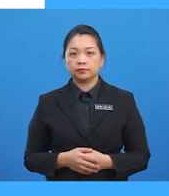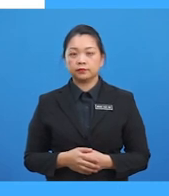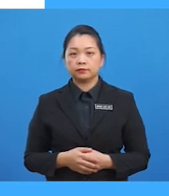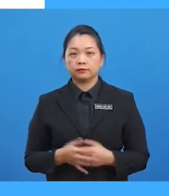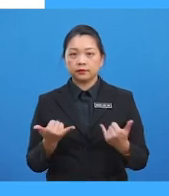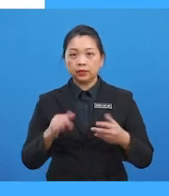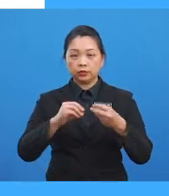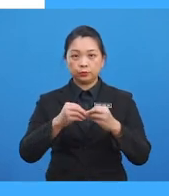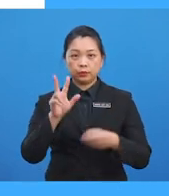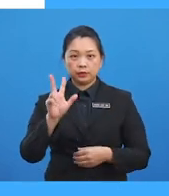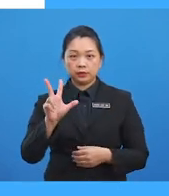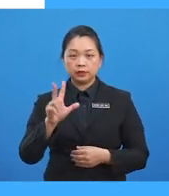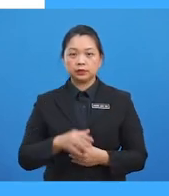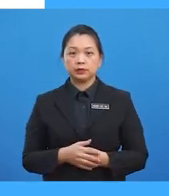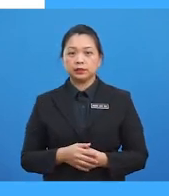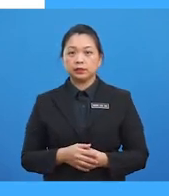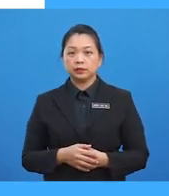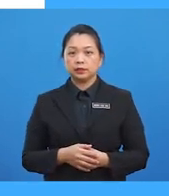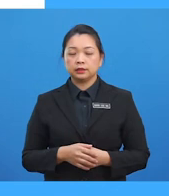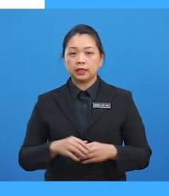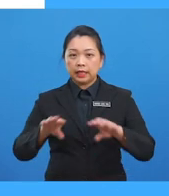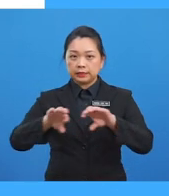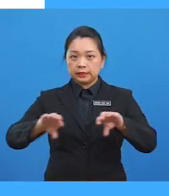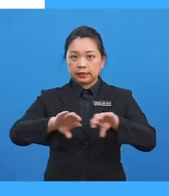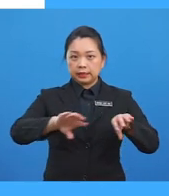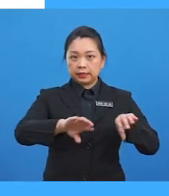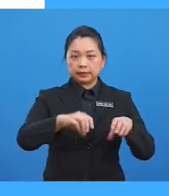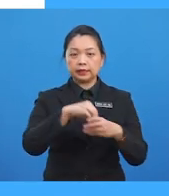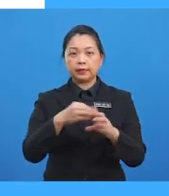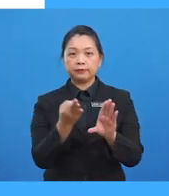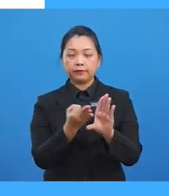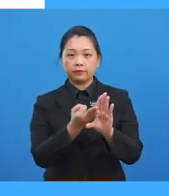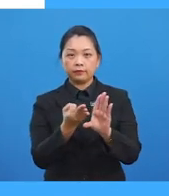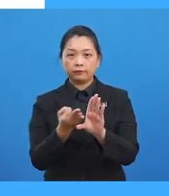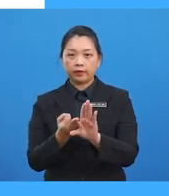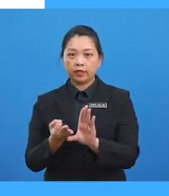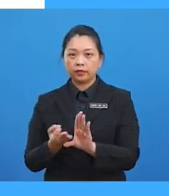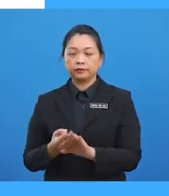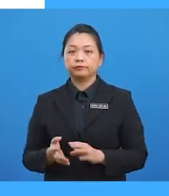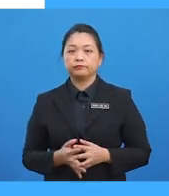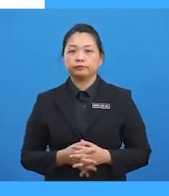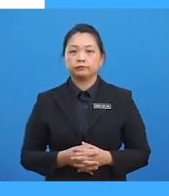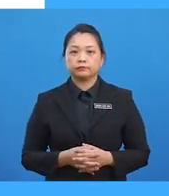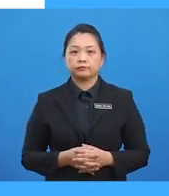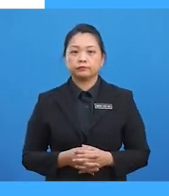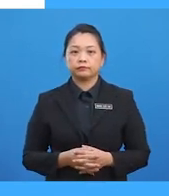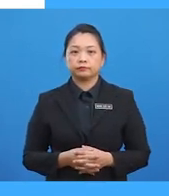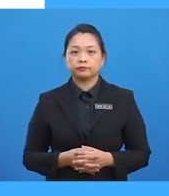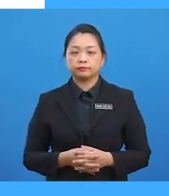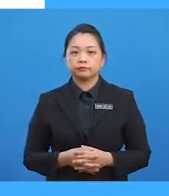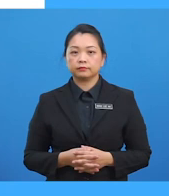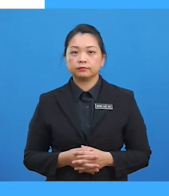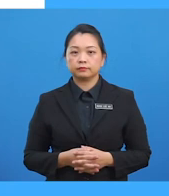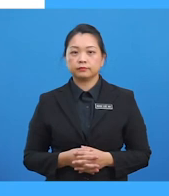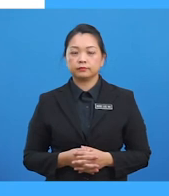Ketiga, asingkan spesifikasi ke dalam fail yang berasingan, tuntutan, abstrak, penerangan, lukisan.